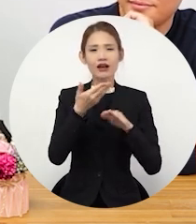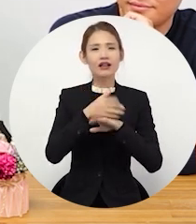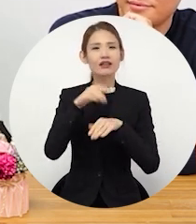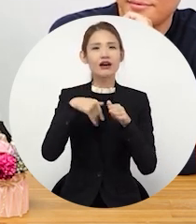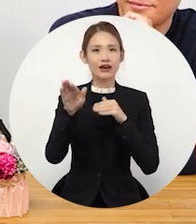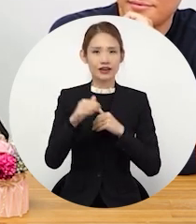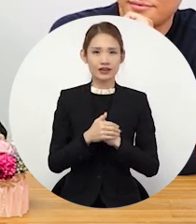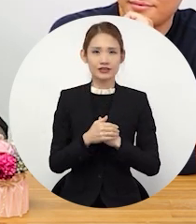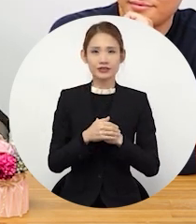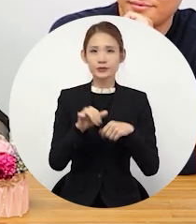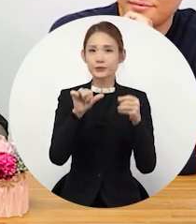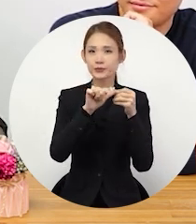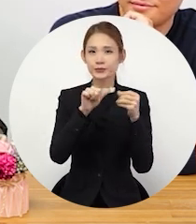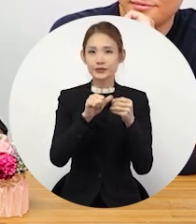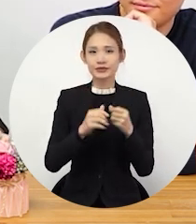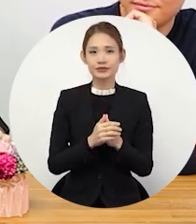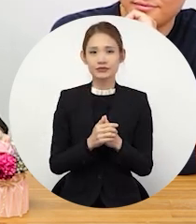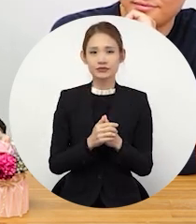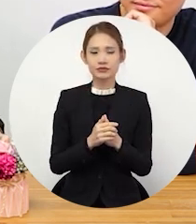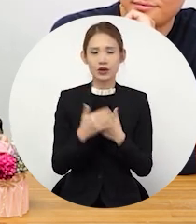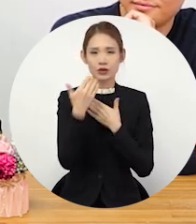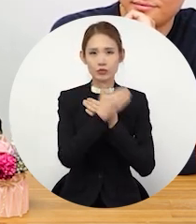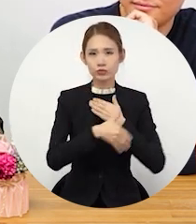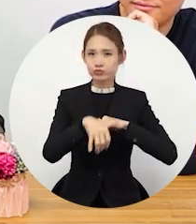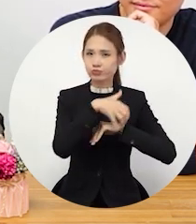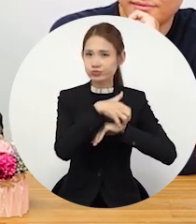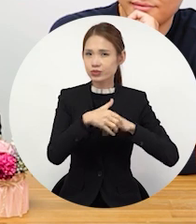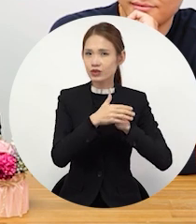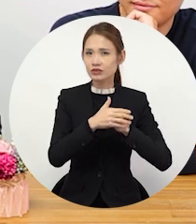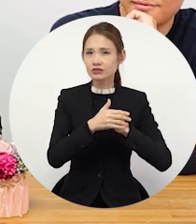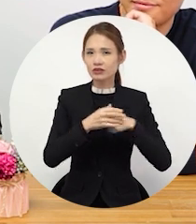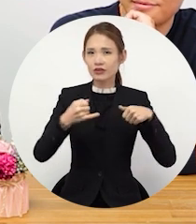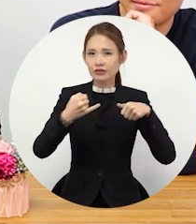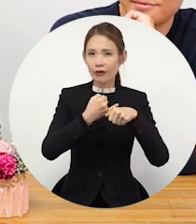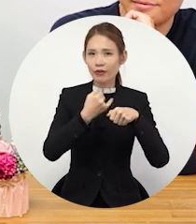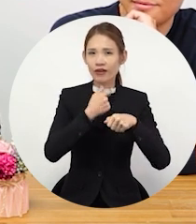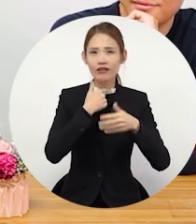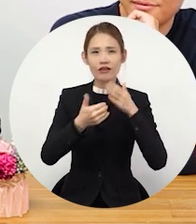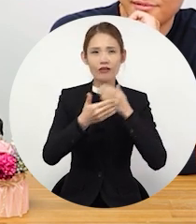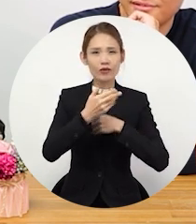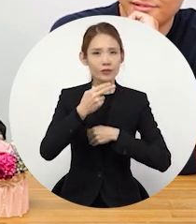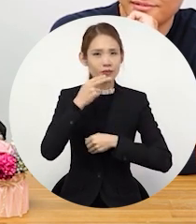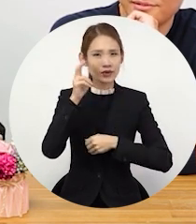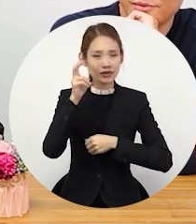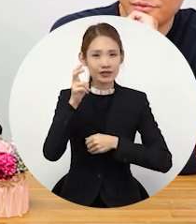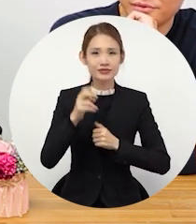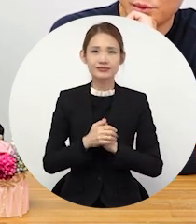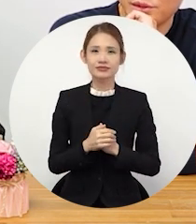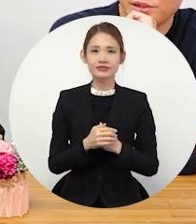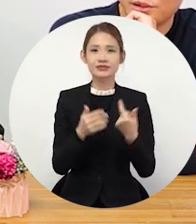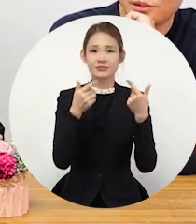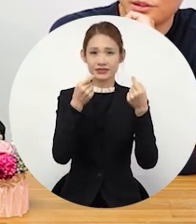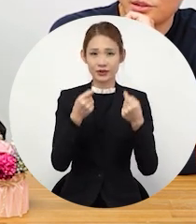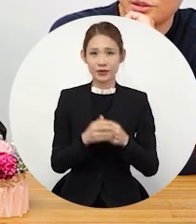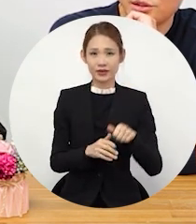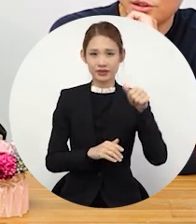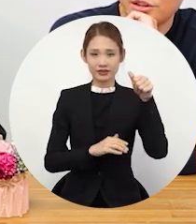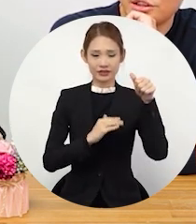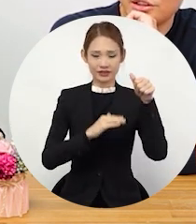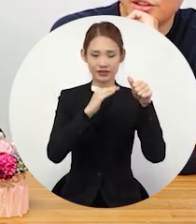좀 가주세요. 자, 5번. 몸이 불편하셔서 연애는 아무래도 못 해보셨죠? 자,